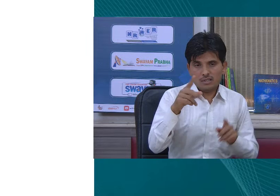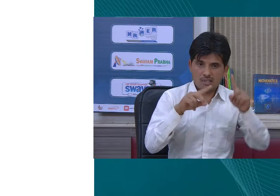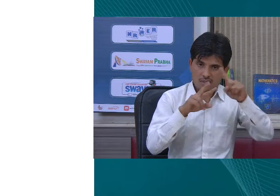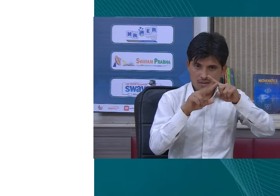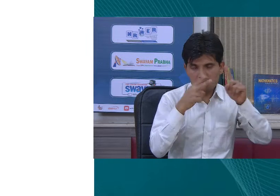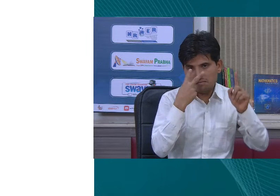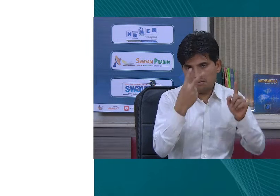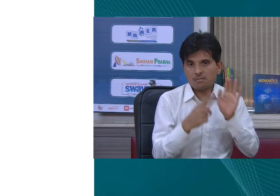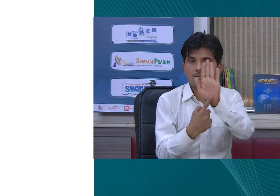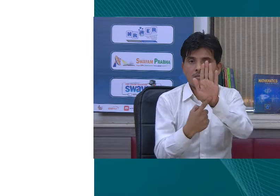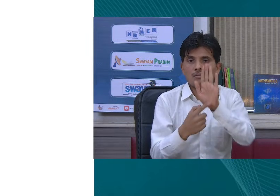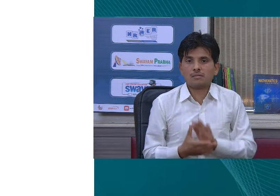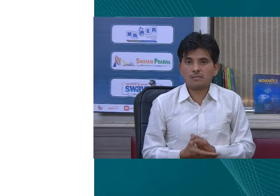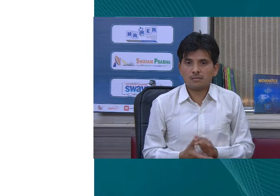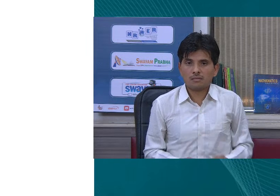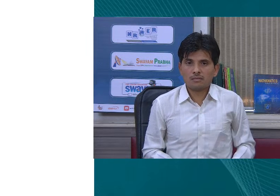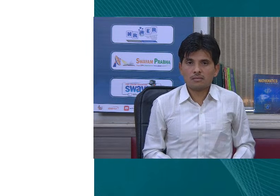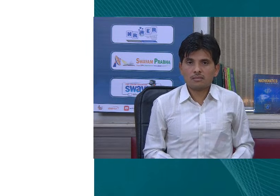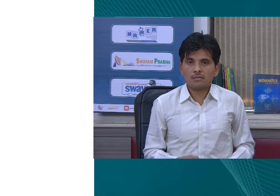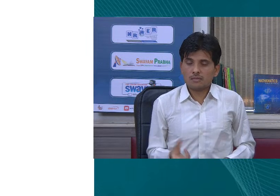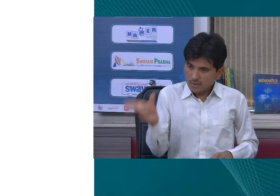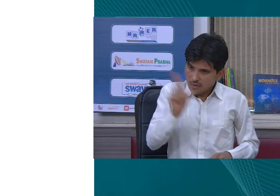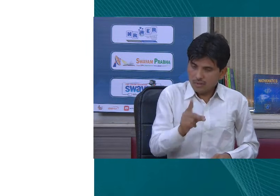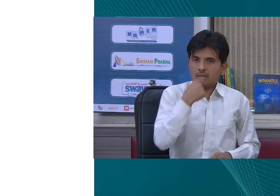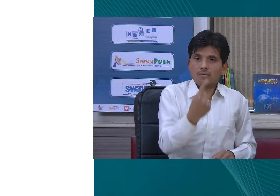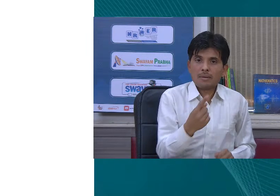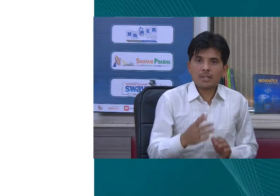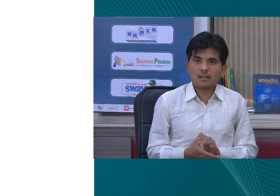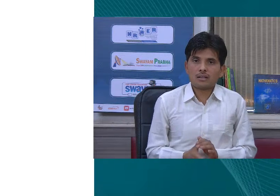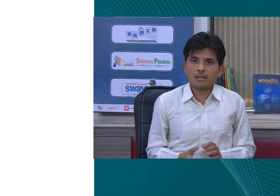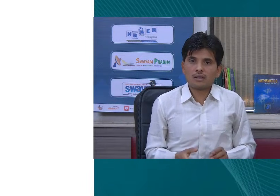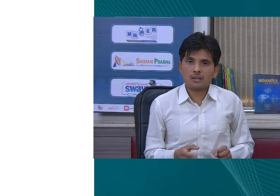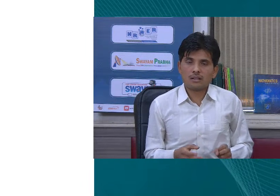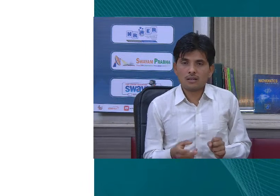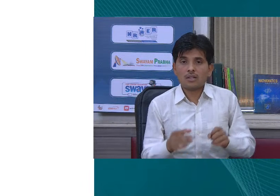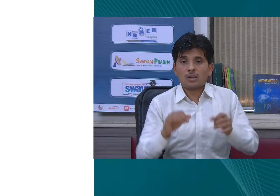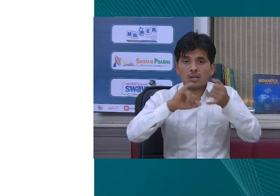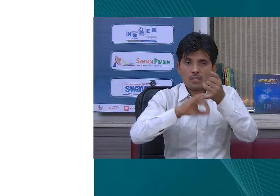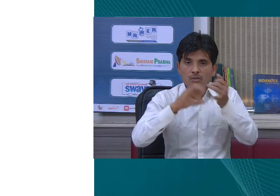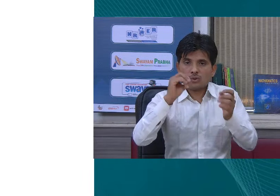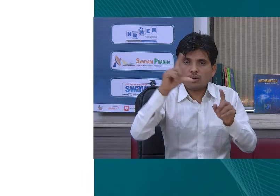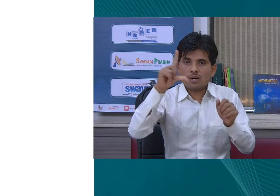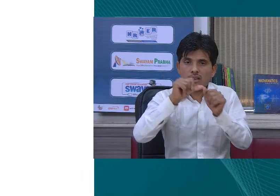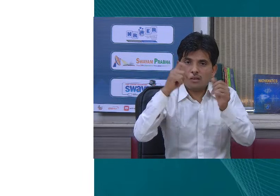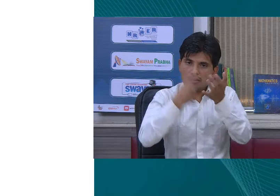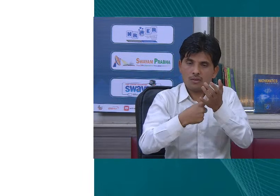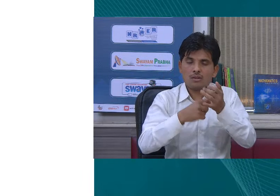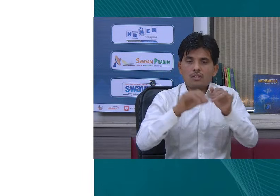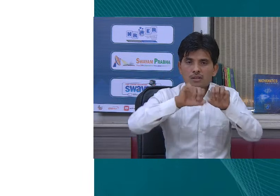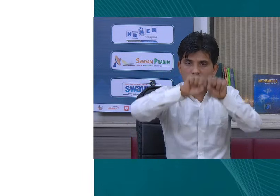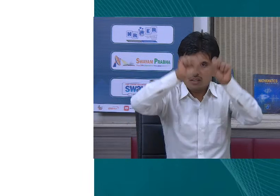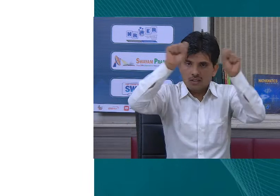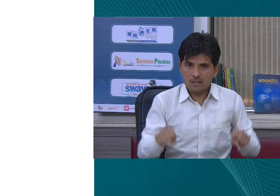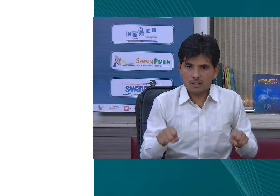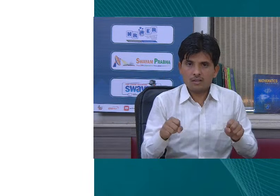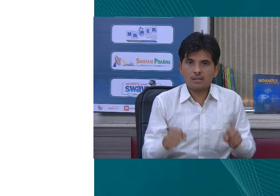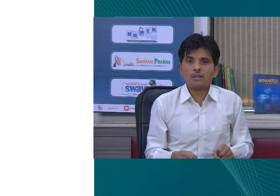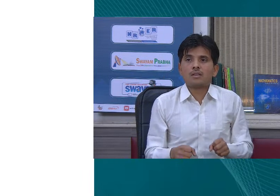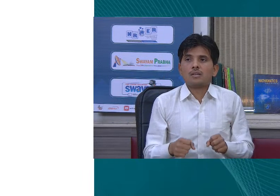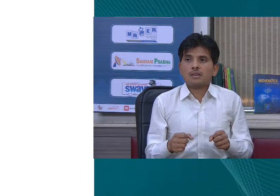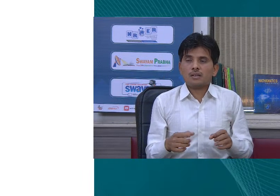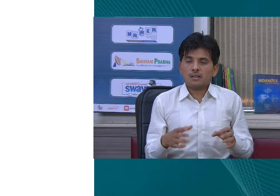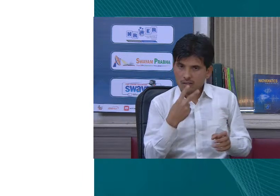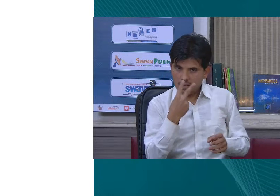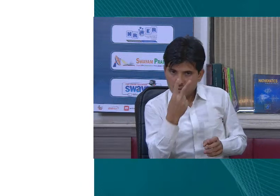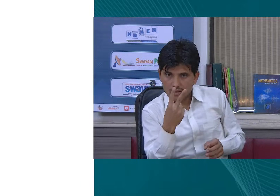Milky Way. So then I repeat, the solar system that the Earth